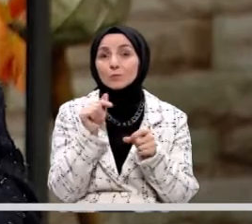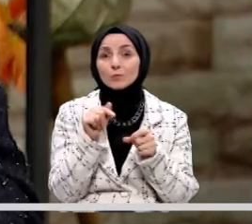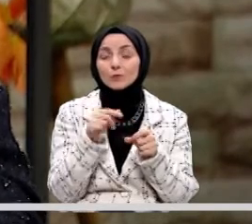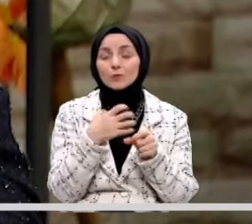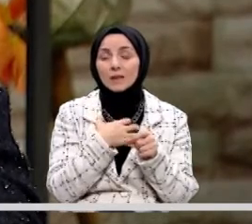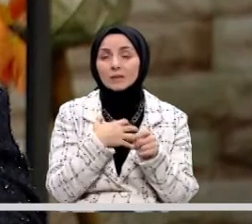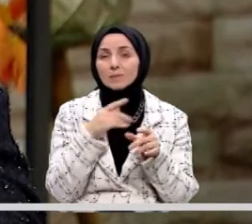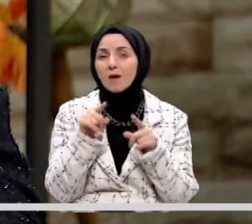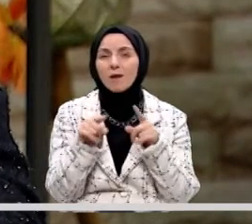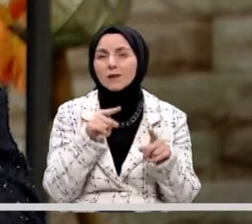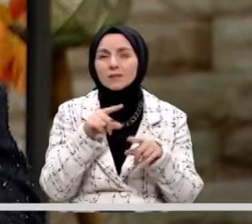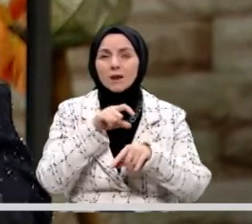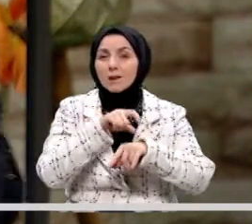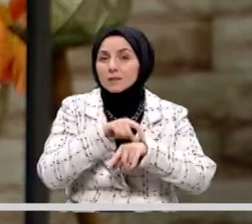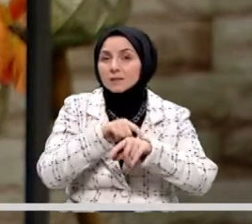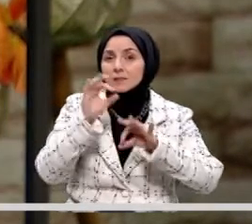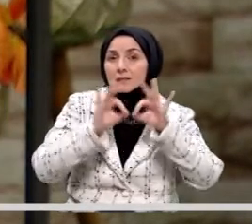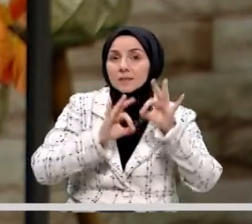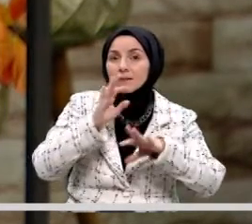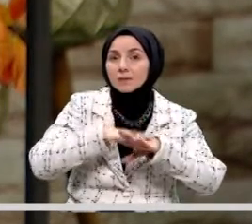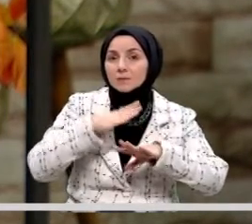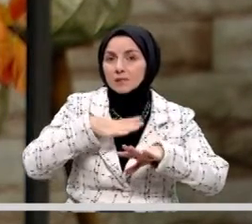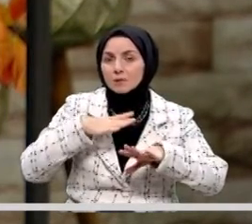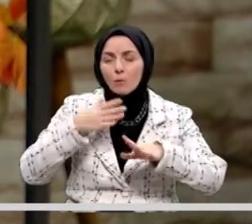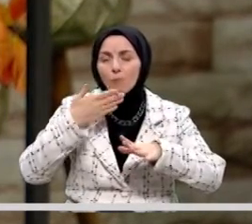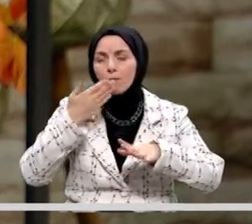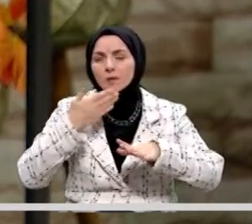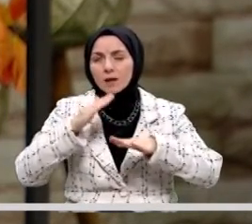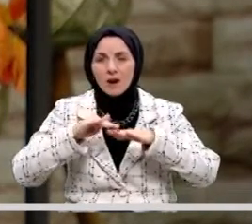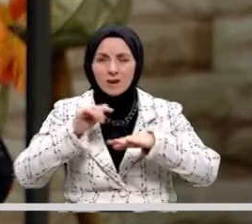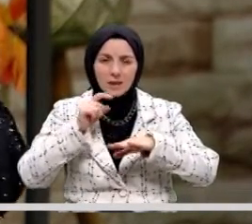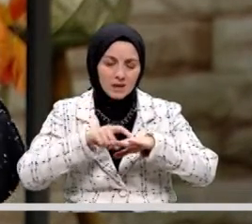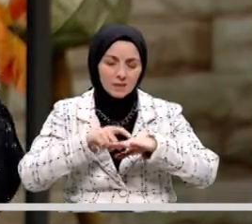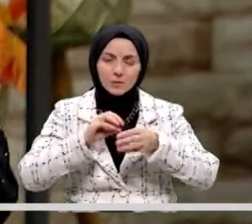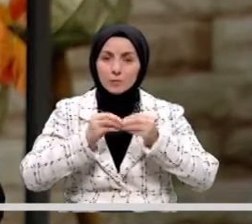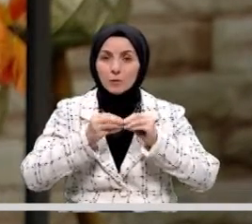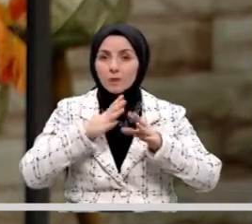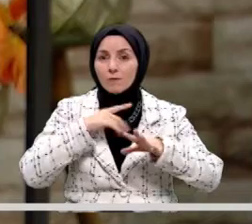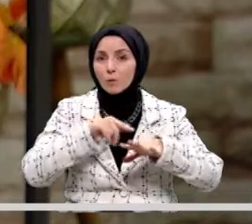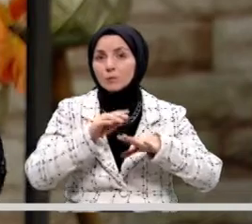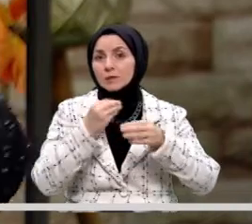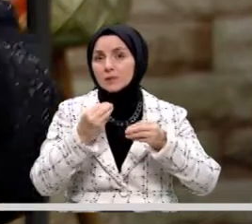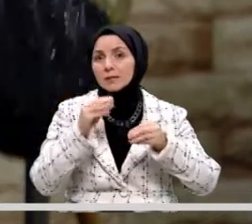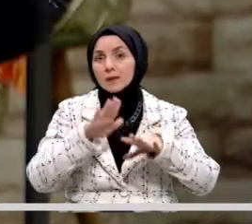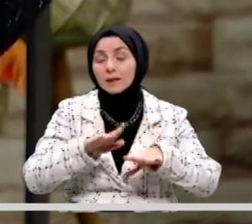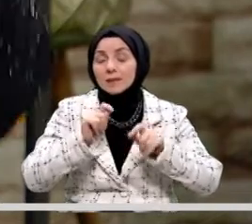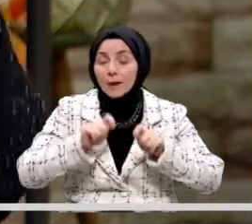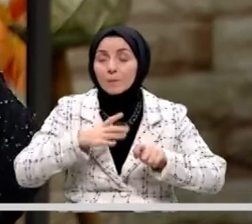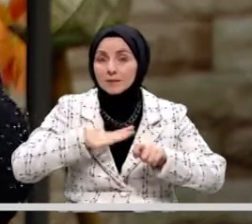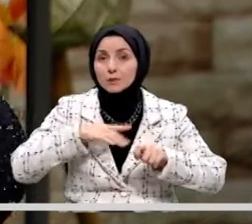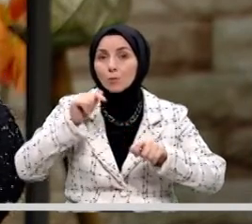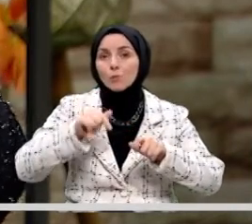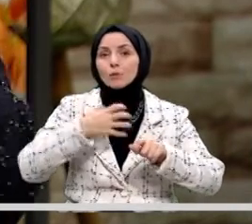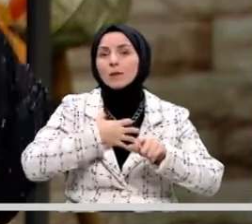kendimden hangi hastalığı tedavi etmek istiyorum mesela benim evimde egzama var egzamayı tedaviler aynı onun gibi Bugün ben kendimi düzeltebilirim kimseyi